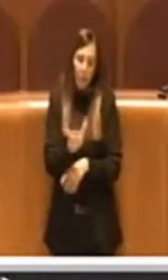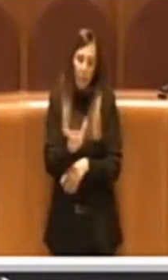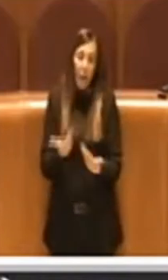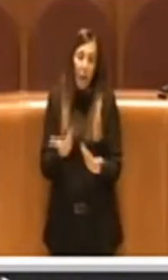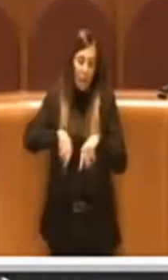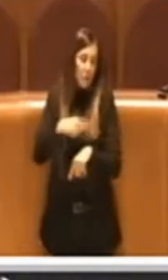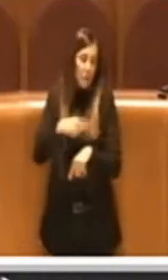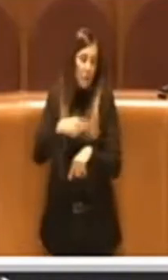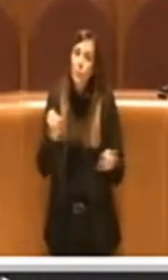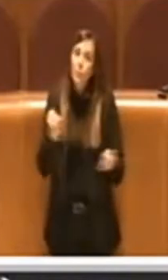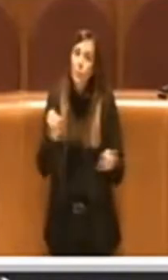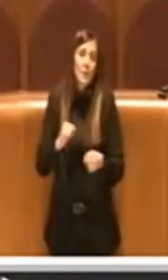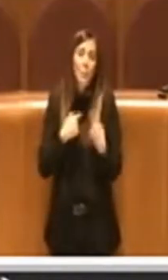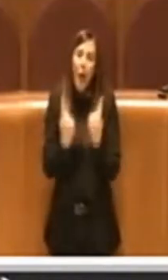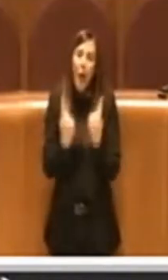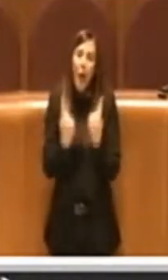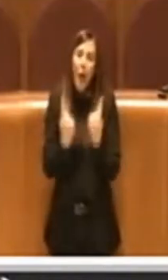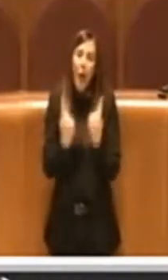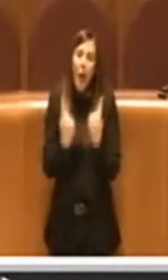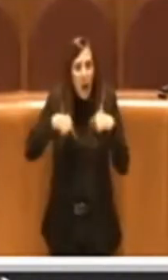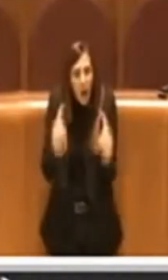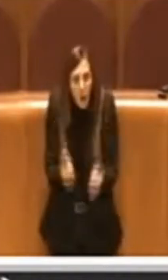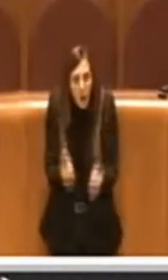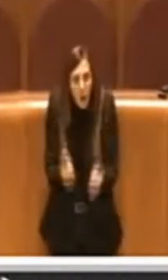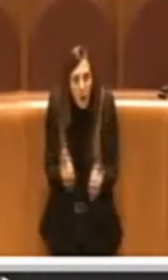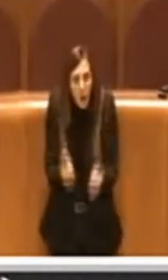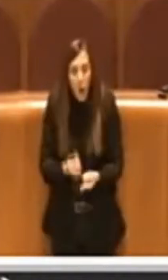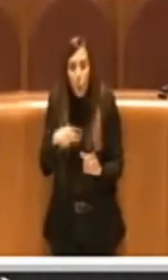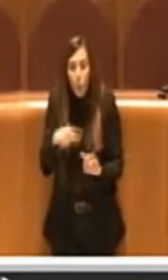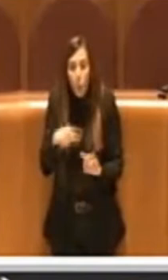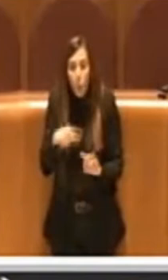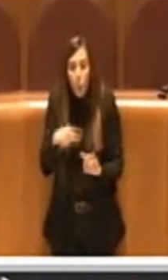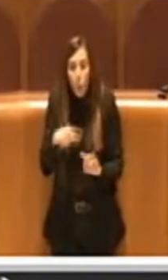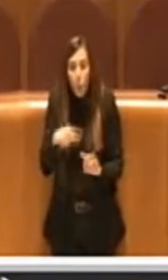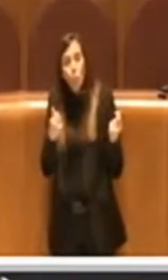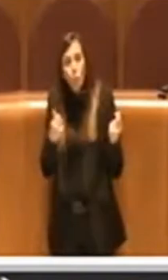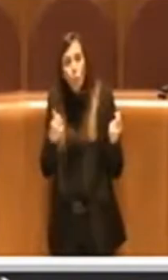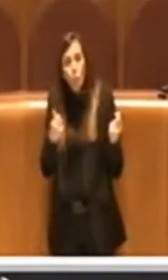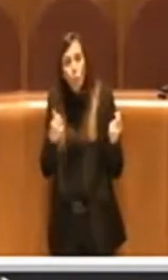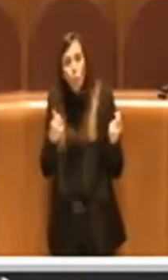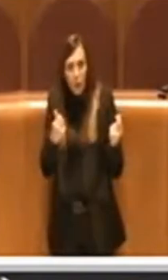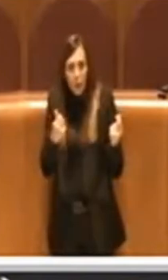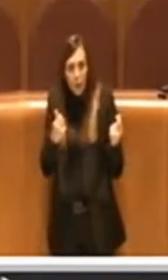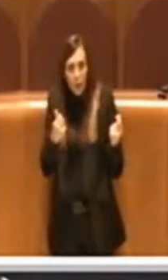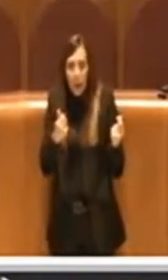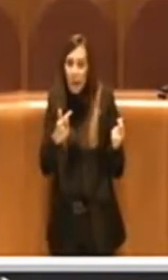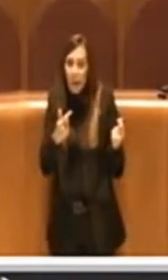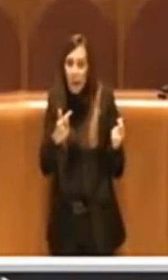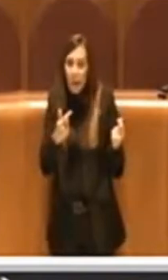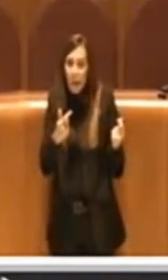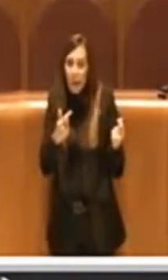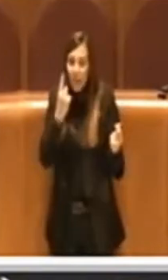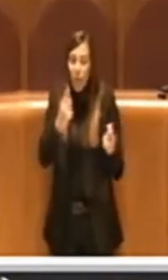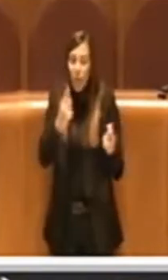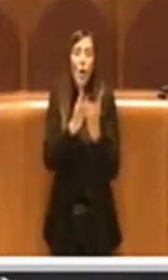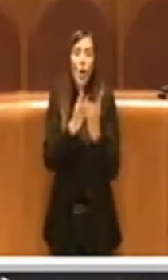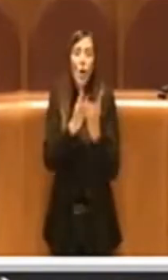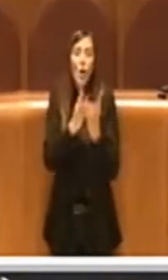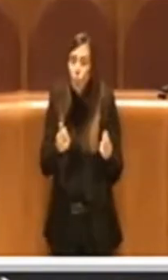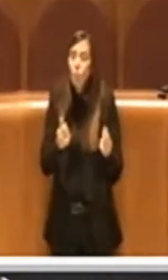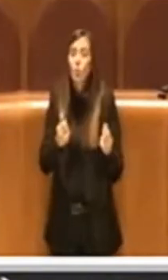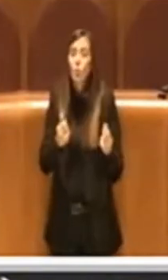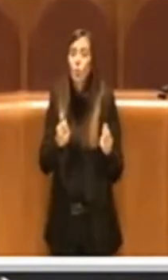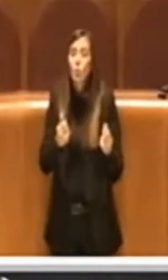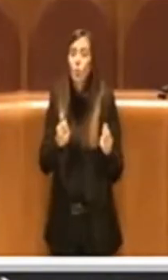ulteriormente attendere su una soluzione definitiva che porti a una soluzione per farmacap per assicurare la